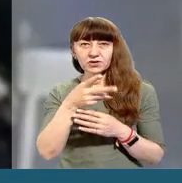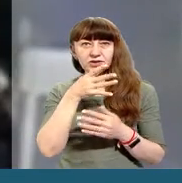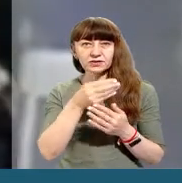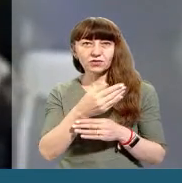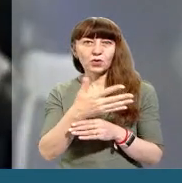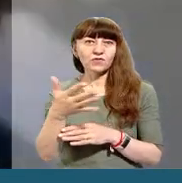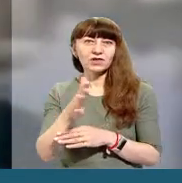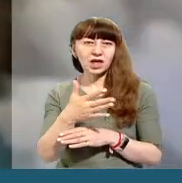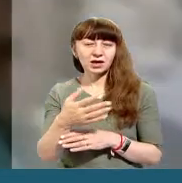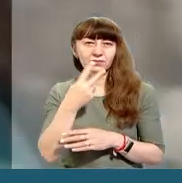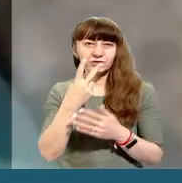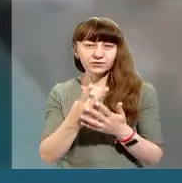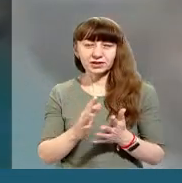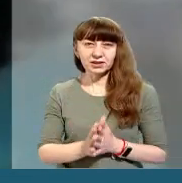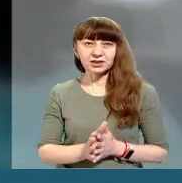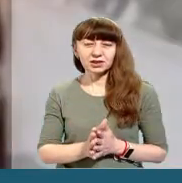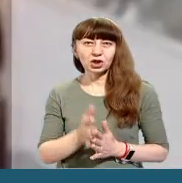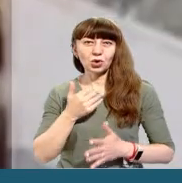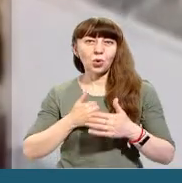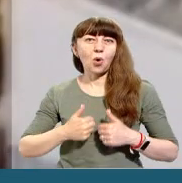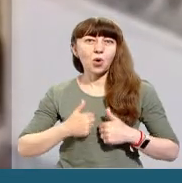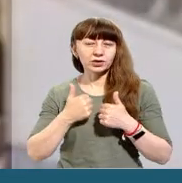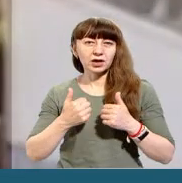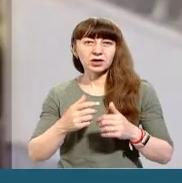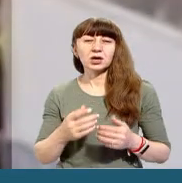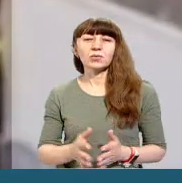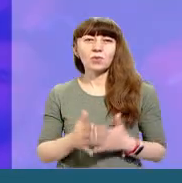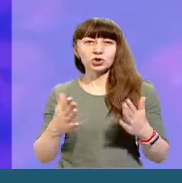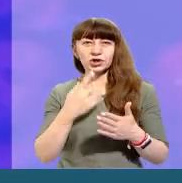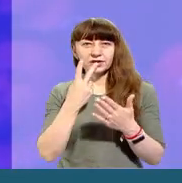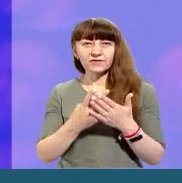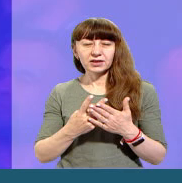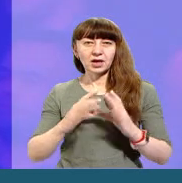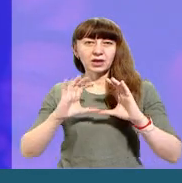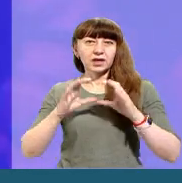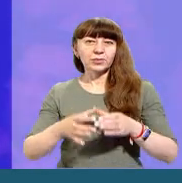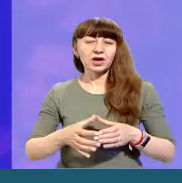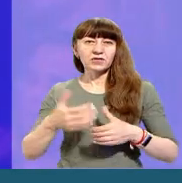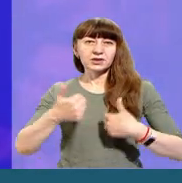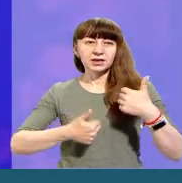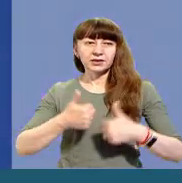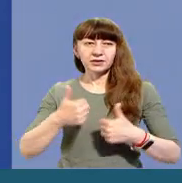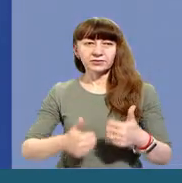тұла бойыңды елжіретіп жіберетін кезі болады, көбіне жаһандық жарыстарда.